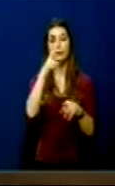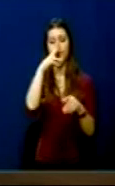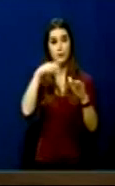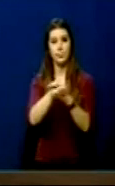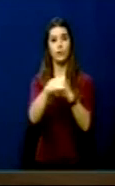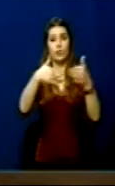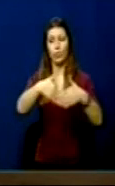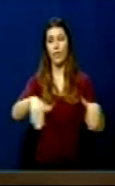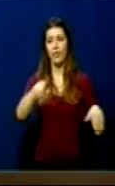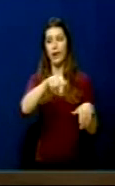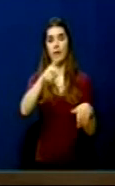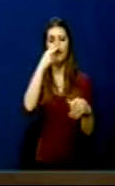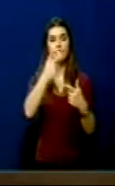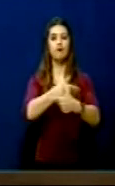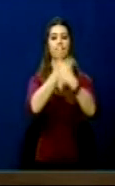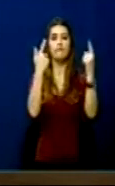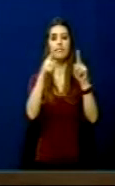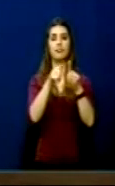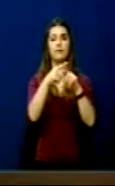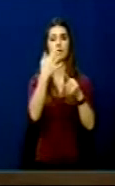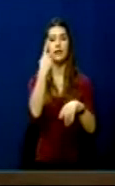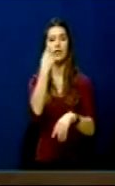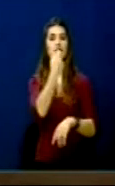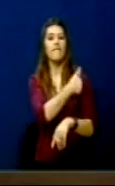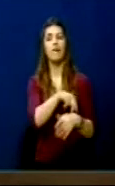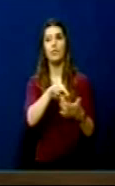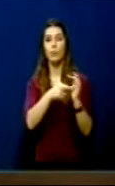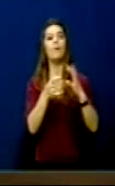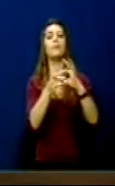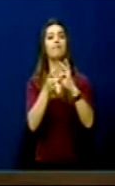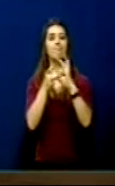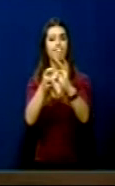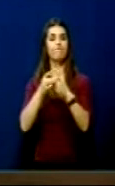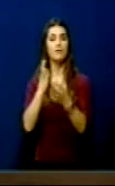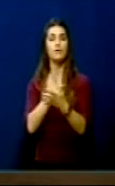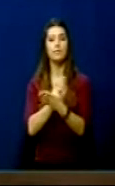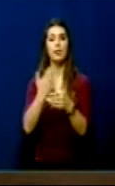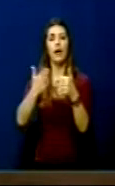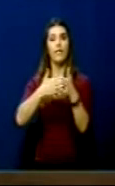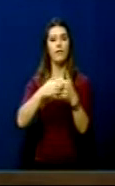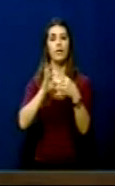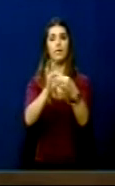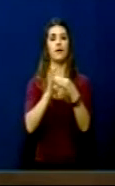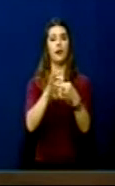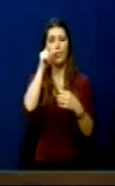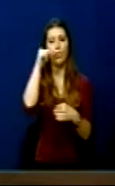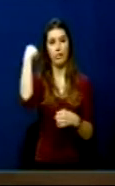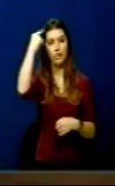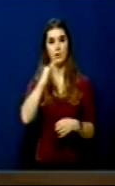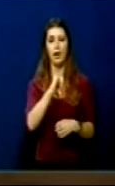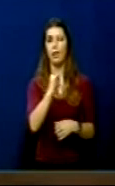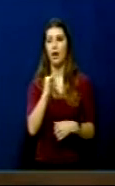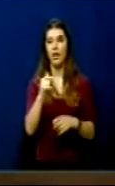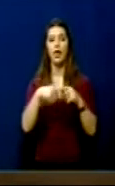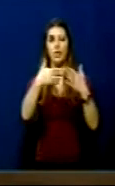gjetën atë që ju kishte munguar për një shekull. Gjetën njëri tjetrin, gjetën mikpritjen dhe bujari. Shqiptarët e Shqipërisë